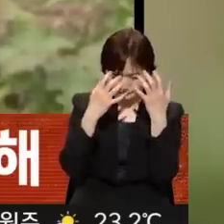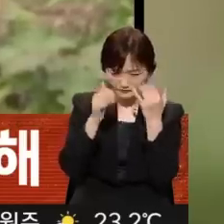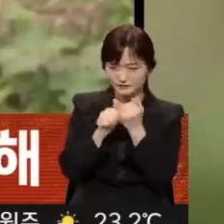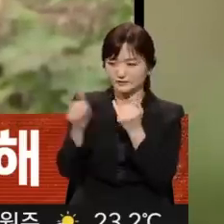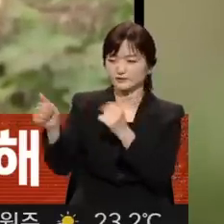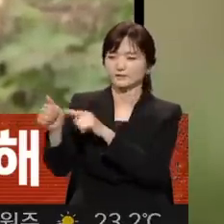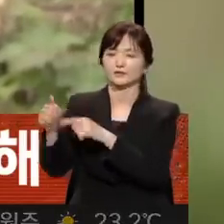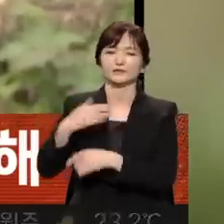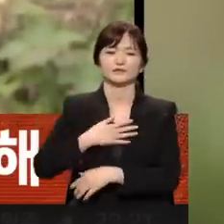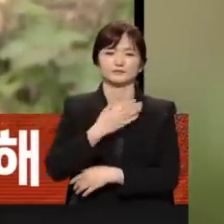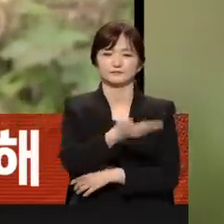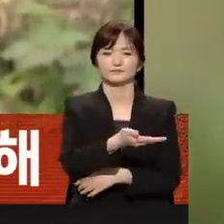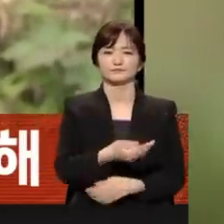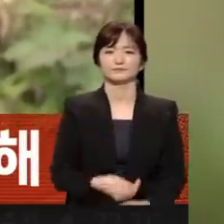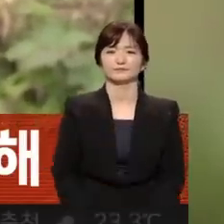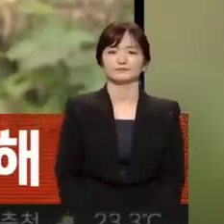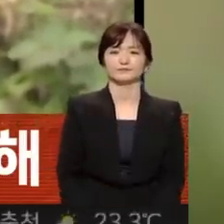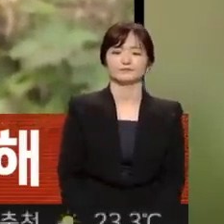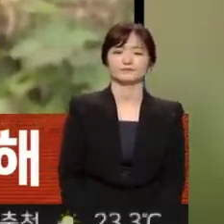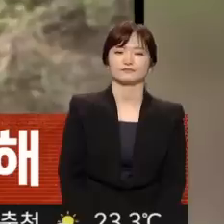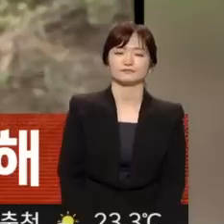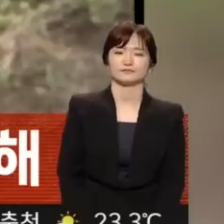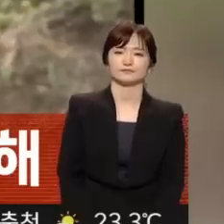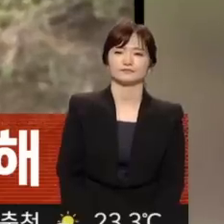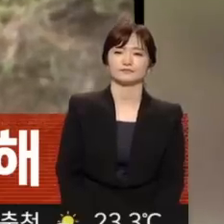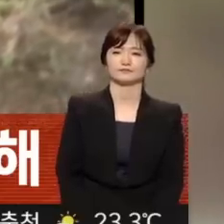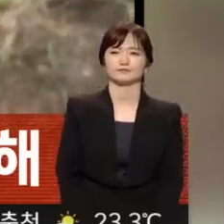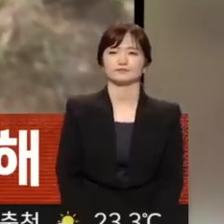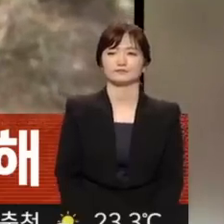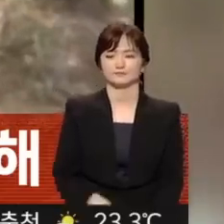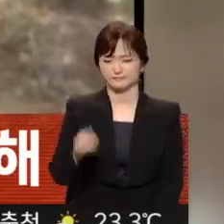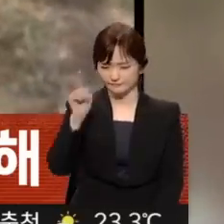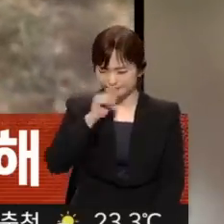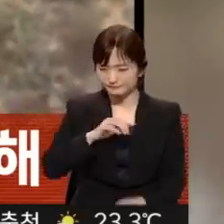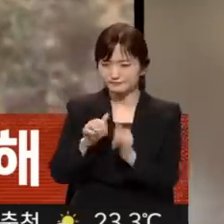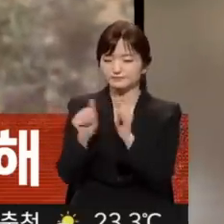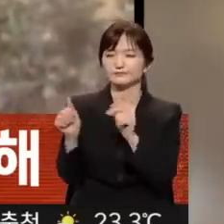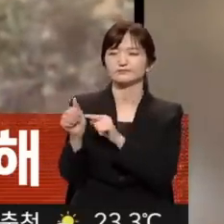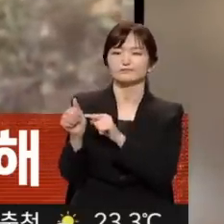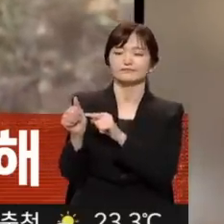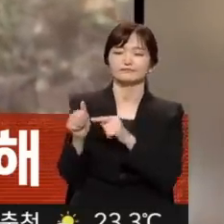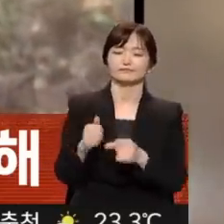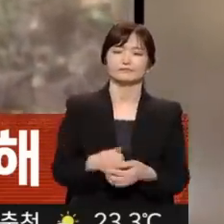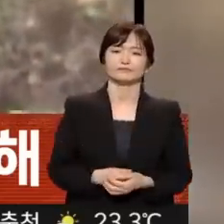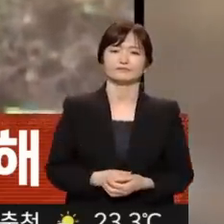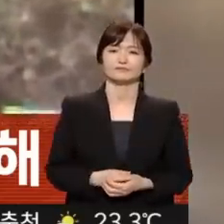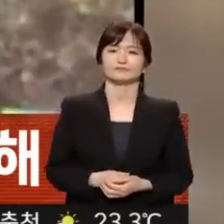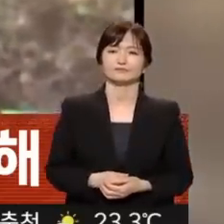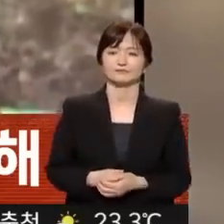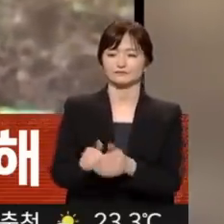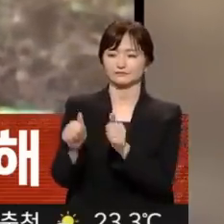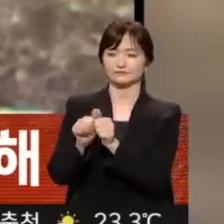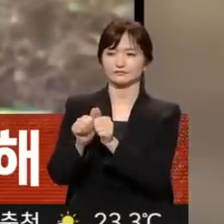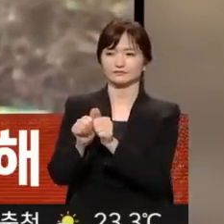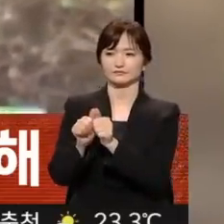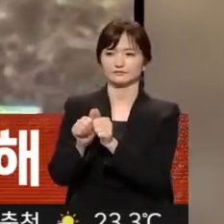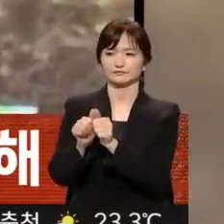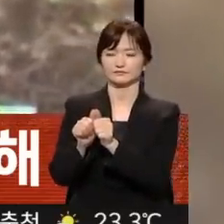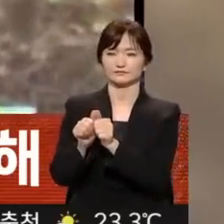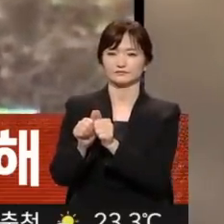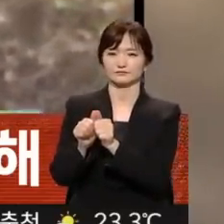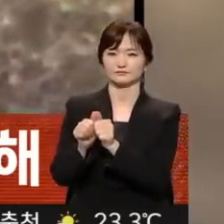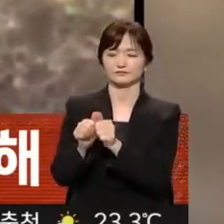거였습니다. 지금 뭐 채팅창에서 우리 가족 여러분들이 못난 놈이다. 진짜 교수님, 이 남자의 자격지심이 어떻게